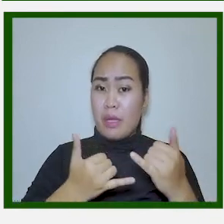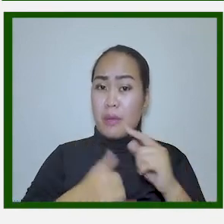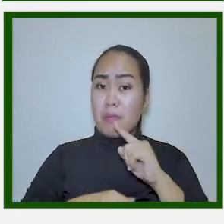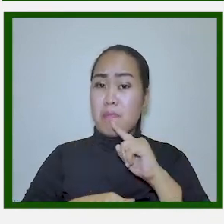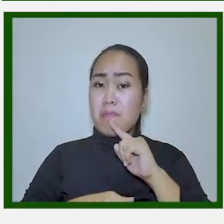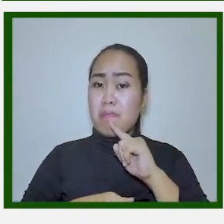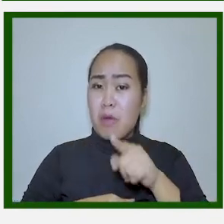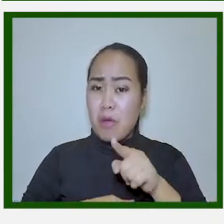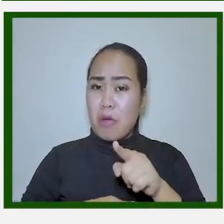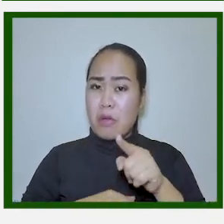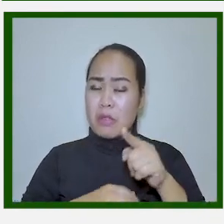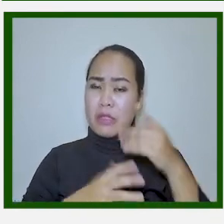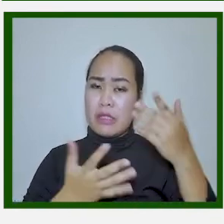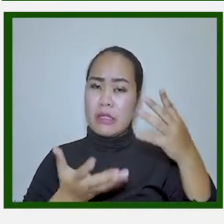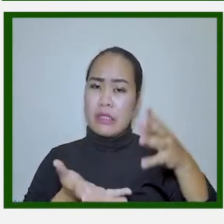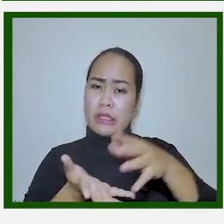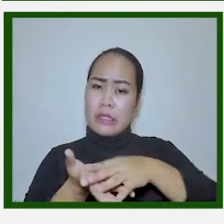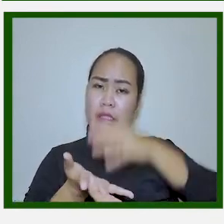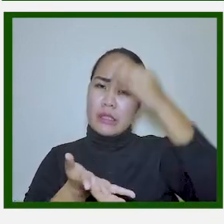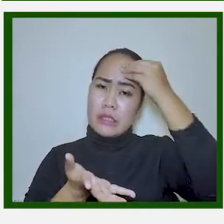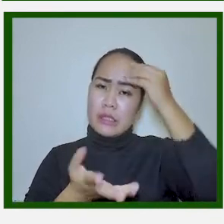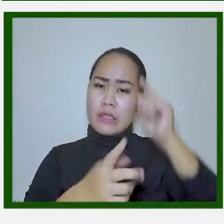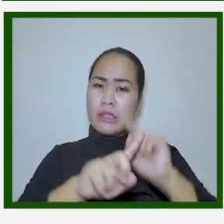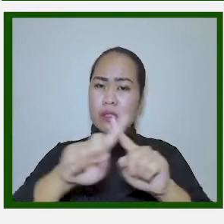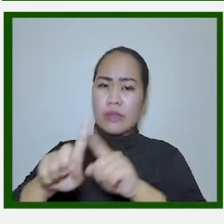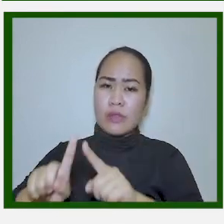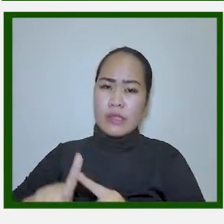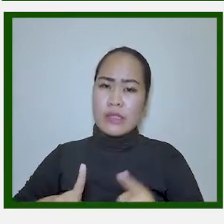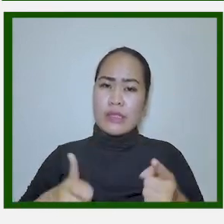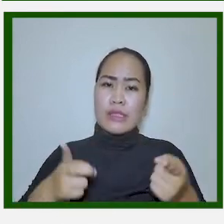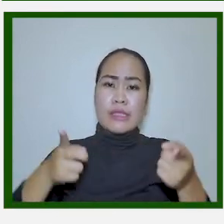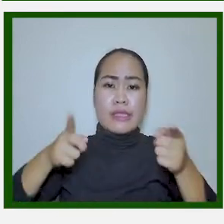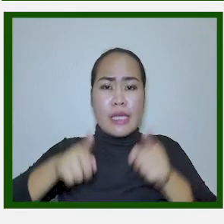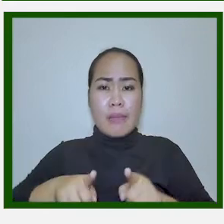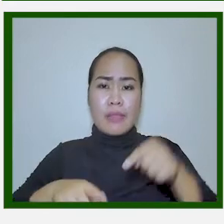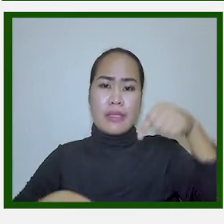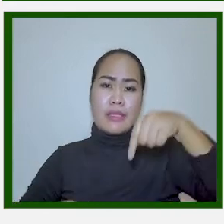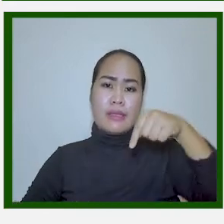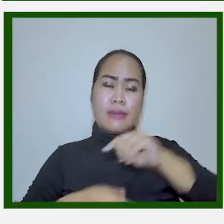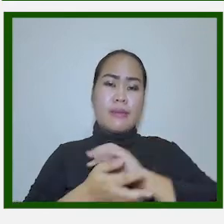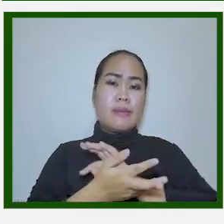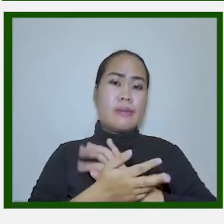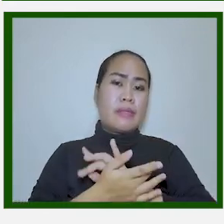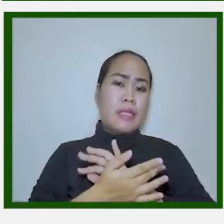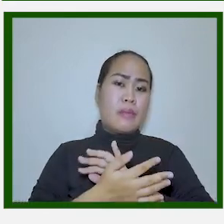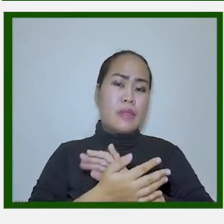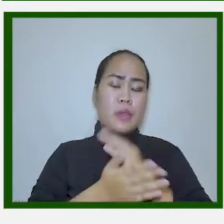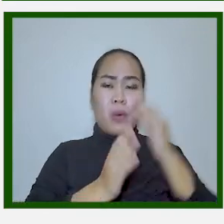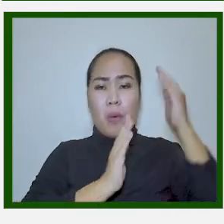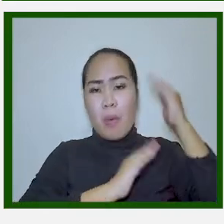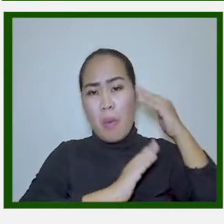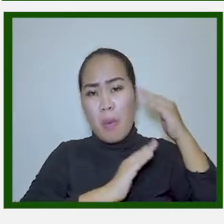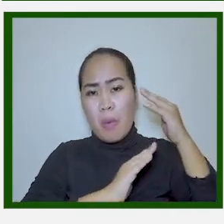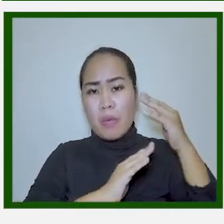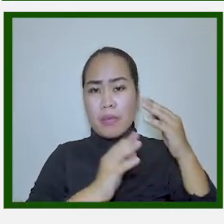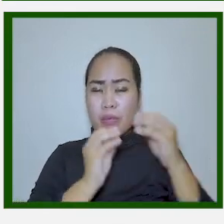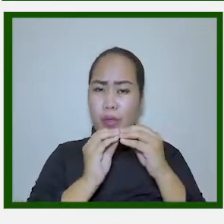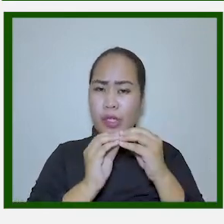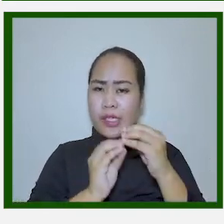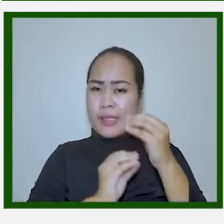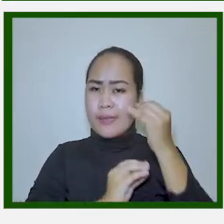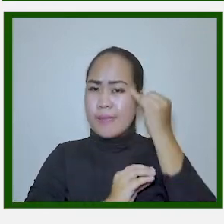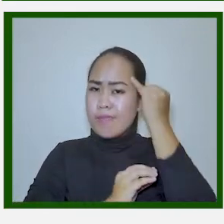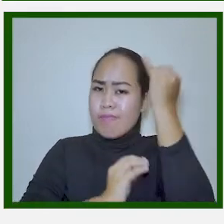about by this pandemic, no. Sana medyo tumalas ulit ang ating diskarte, lalong-lalo na po pagdating